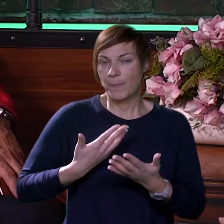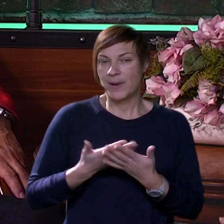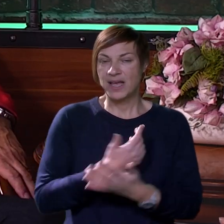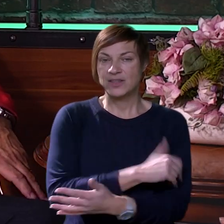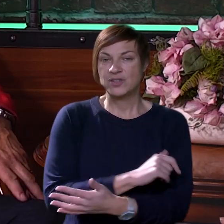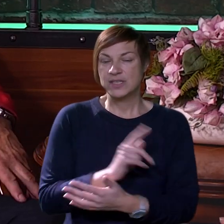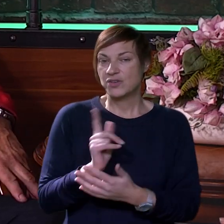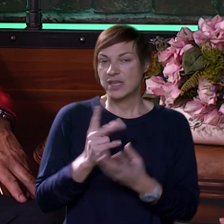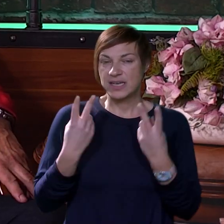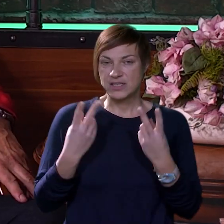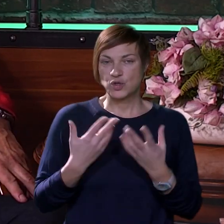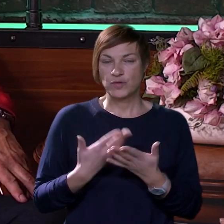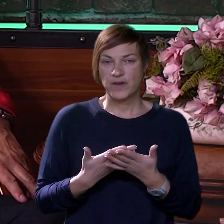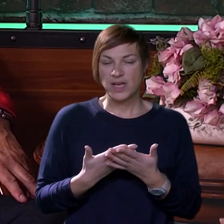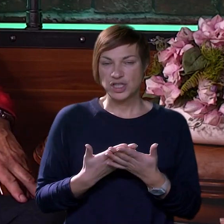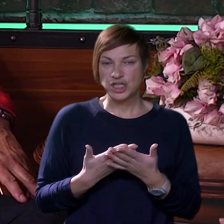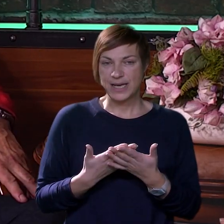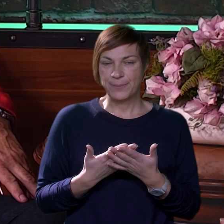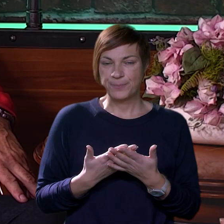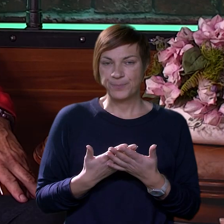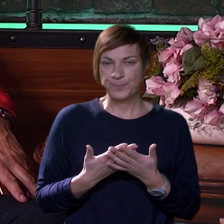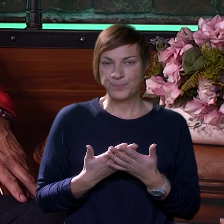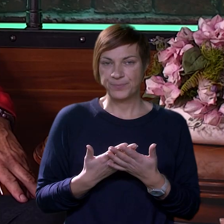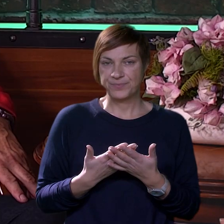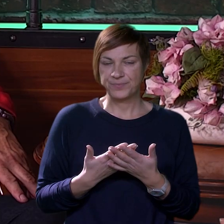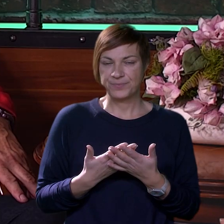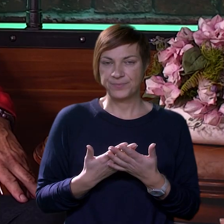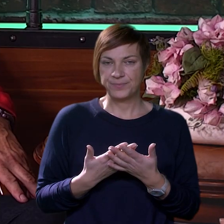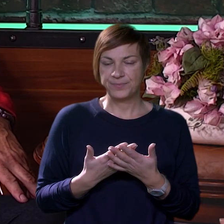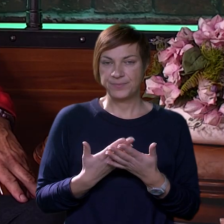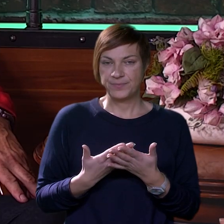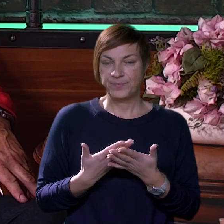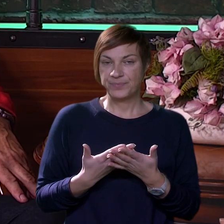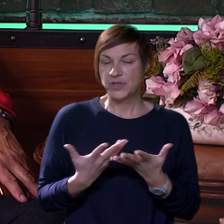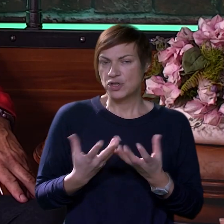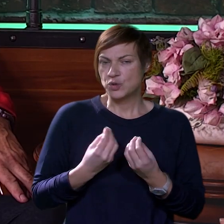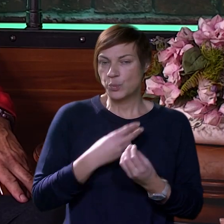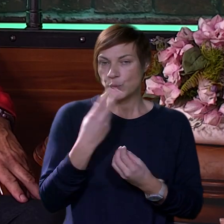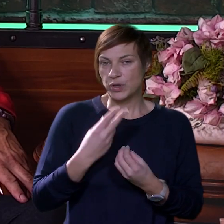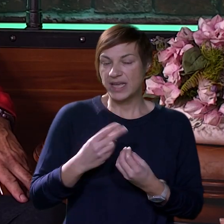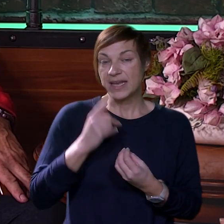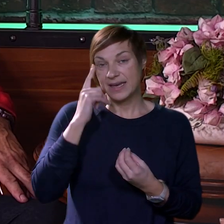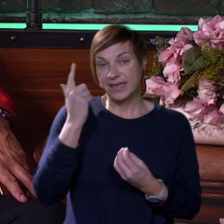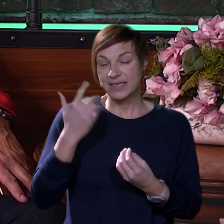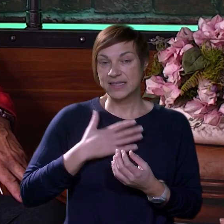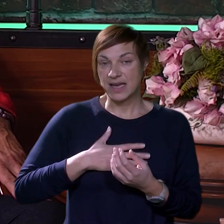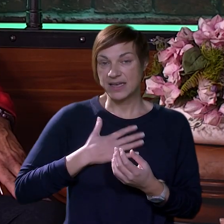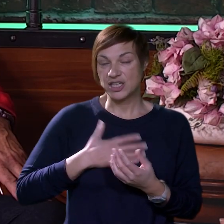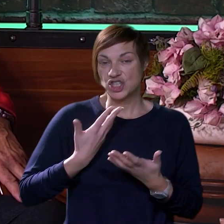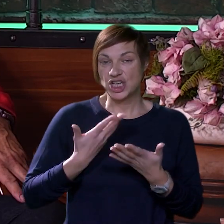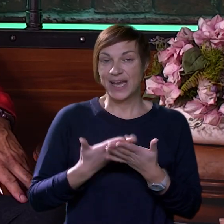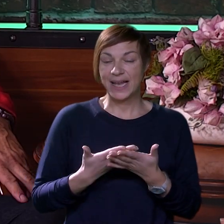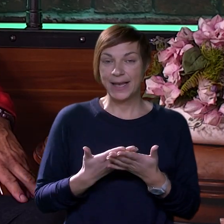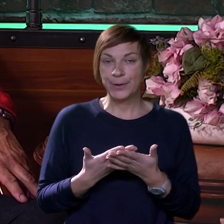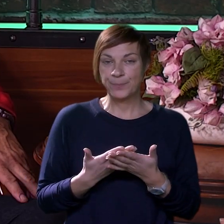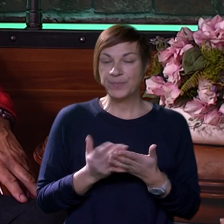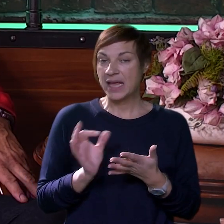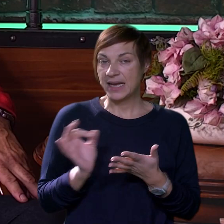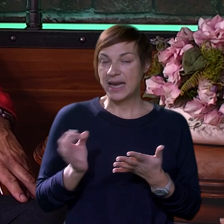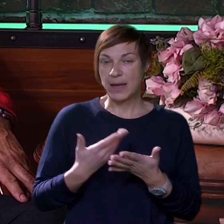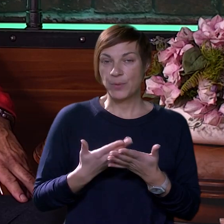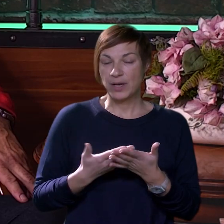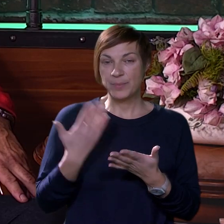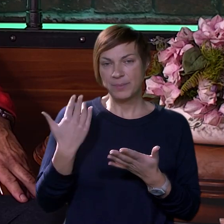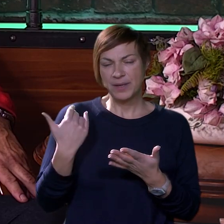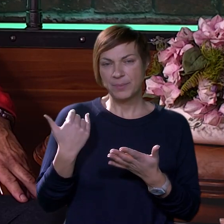mladost i godine nisu tu važne. Dapače, oni su izuzetno puni energije, puni znanja i želje i volje.